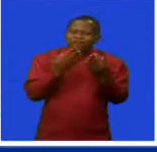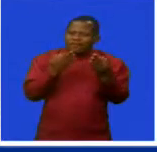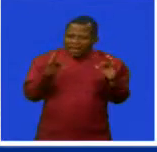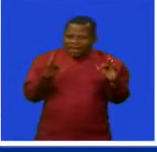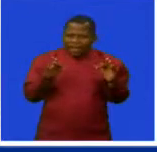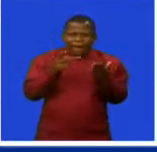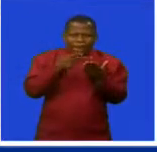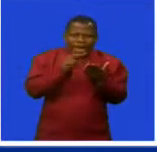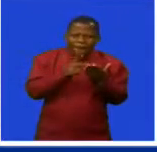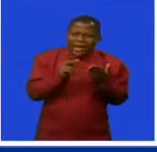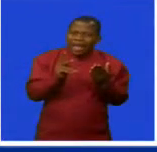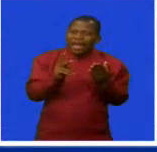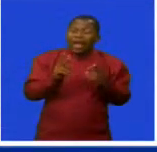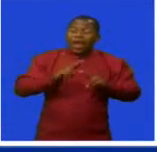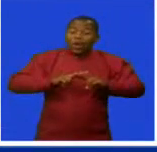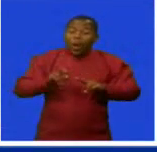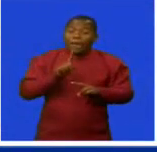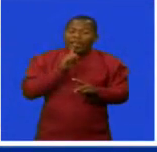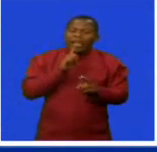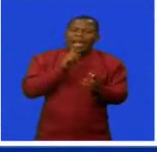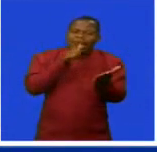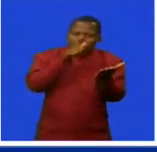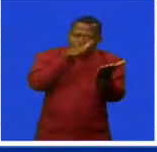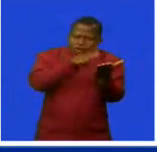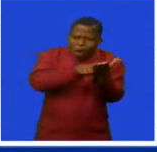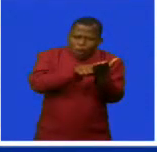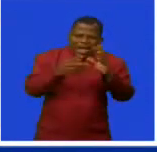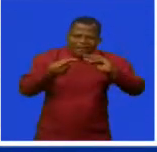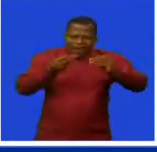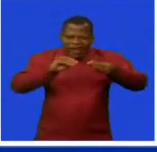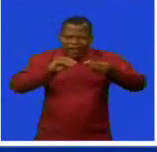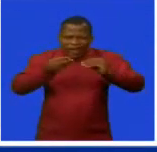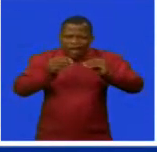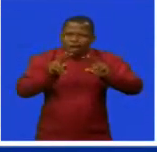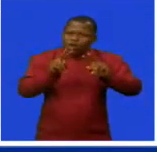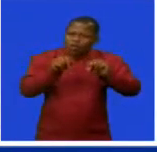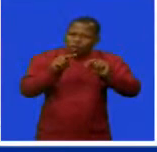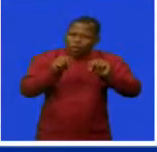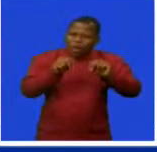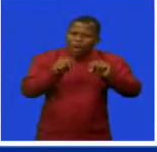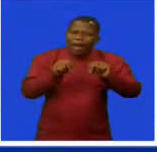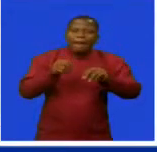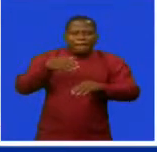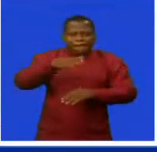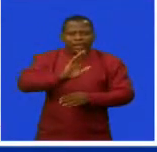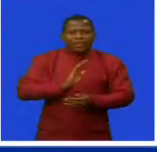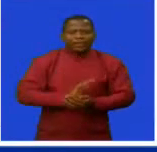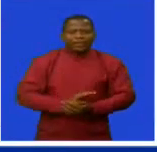education. Tindzabeni Eswatini TV kubika Themngosi Mavimbela eMbabane.